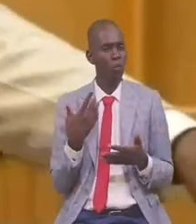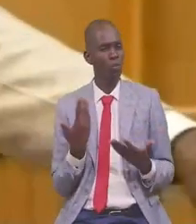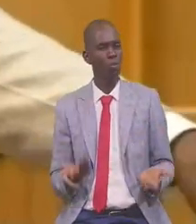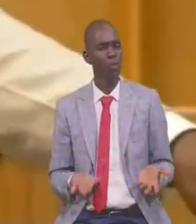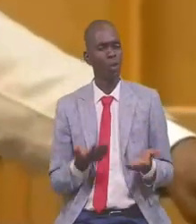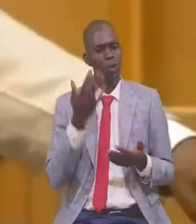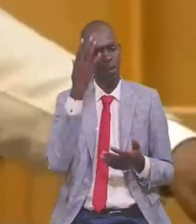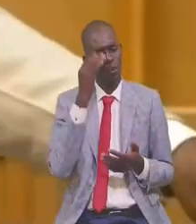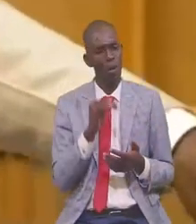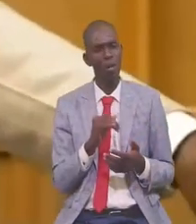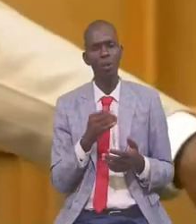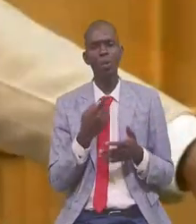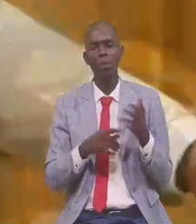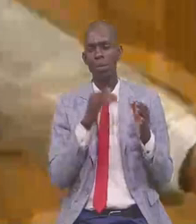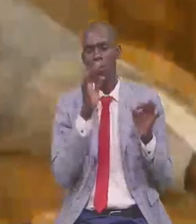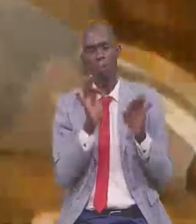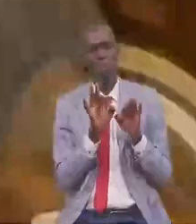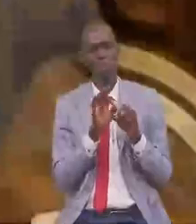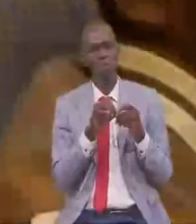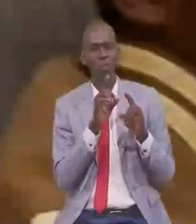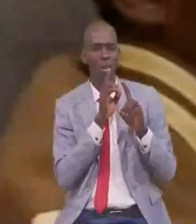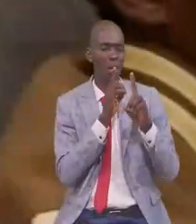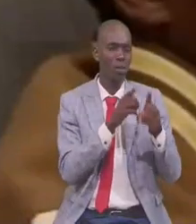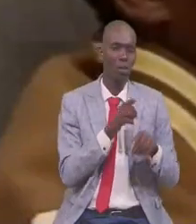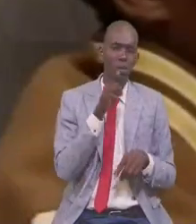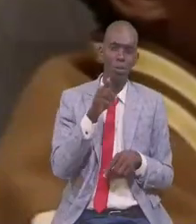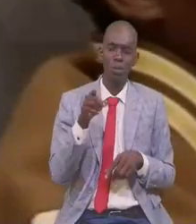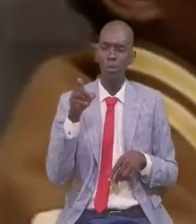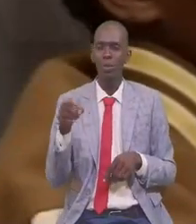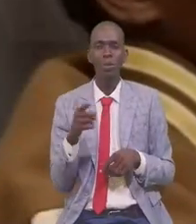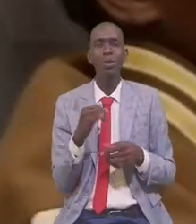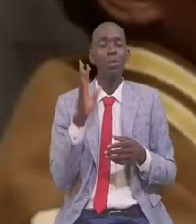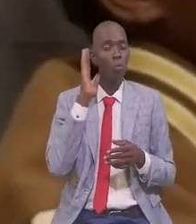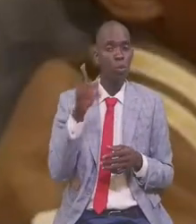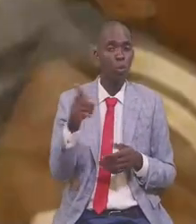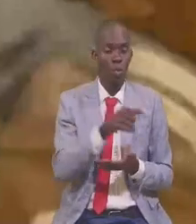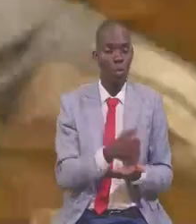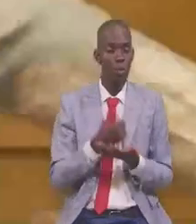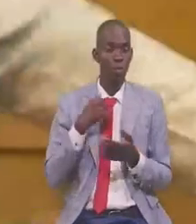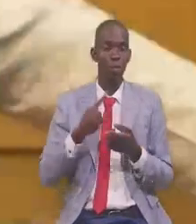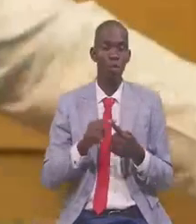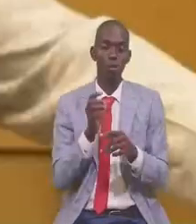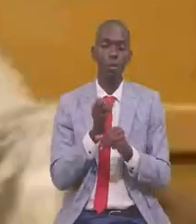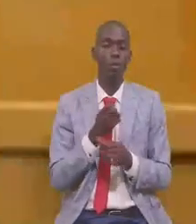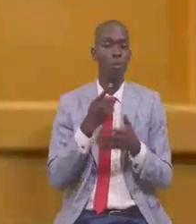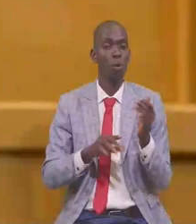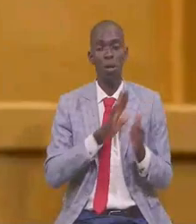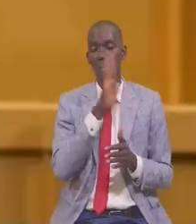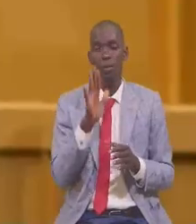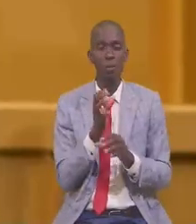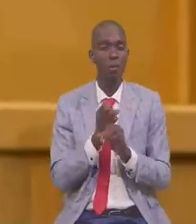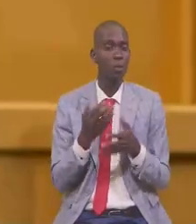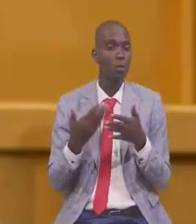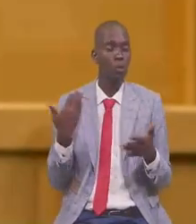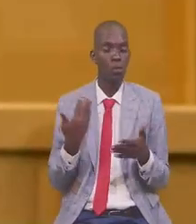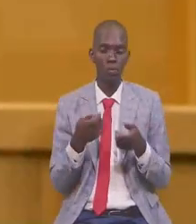Quelle est la raison de le répondre ou de la répondre? Est-ce qu'il va m'aider à atteindre ce que je n'ai jamais réalisé? Dompte